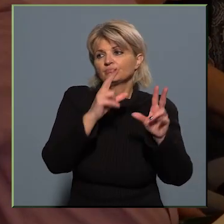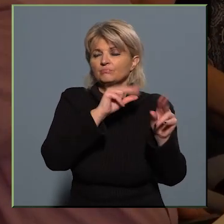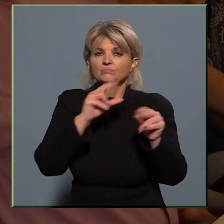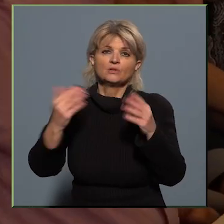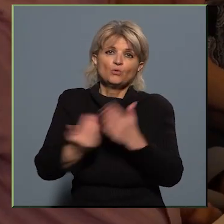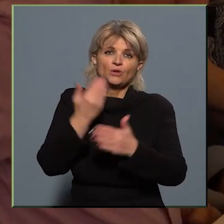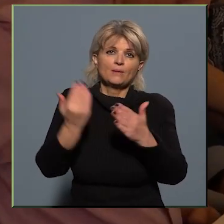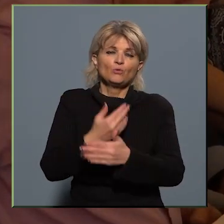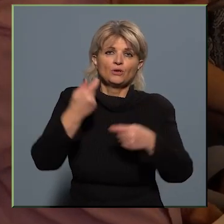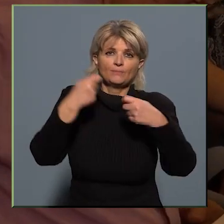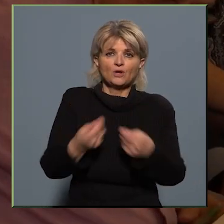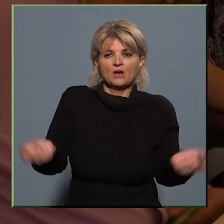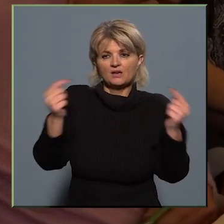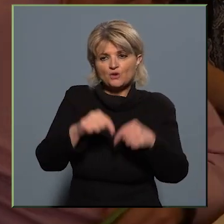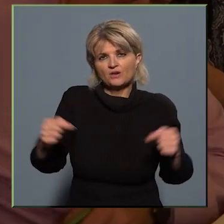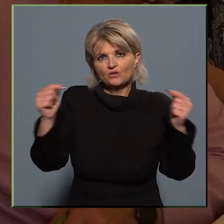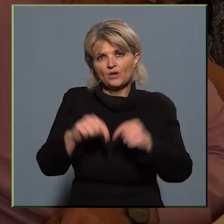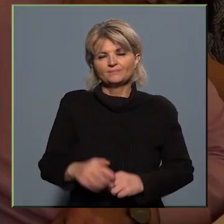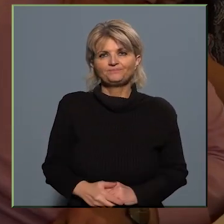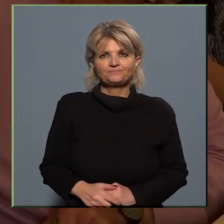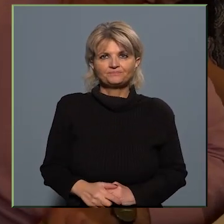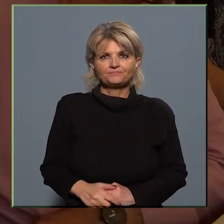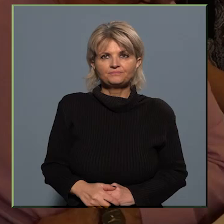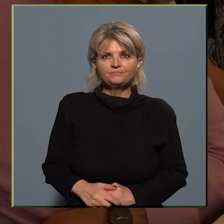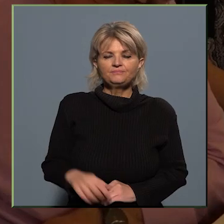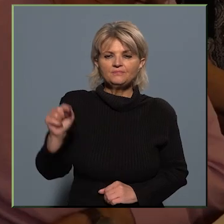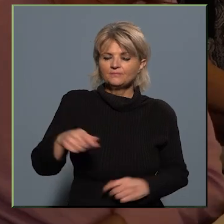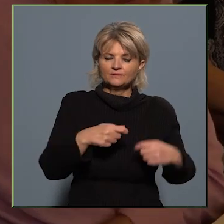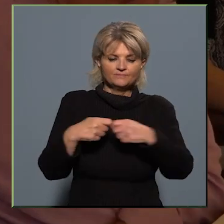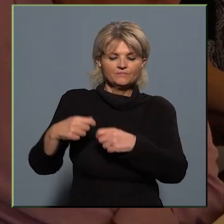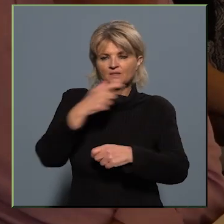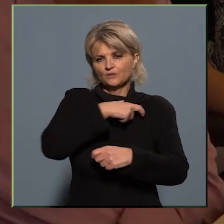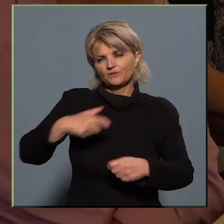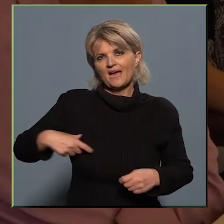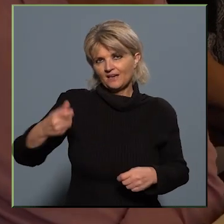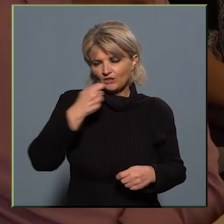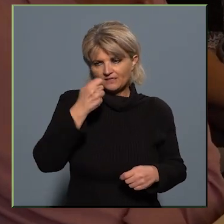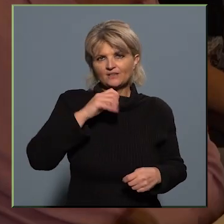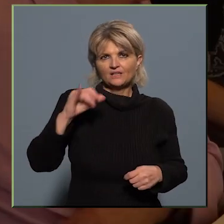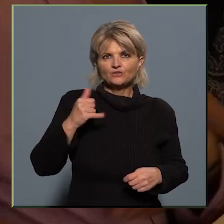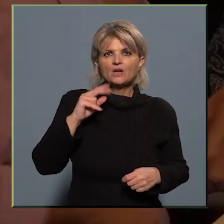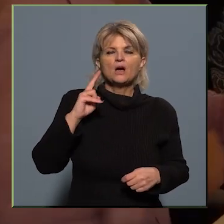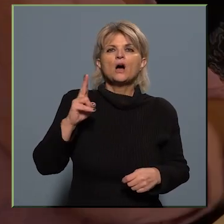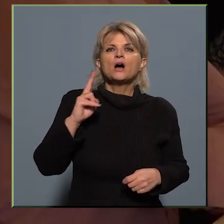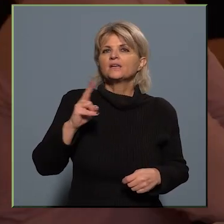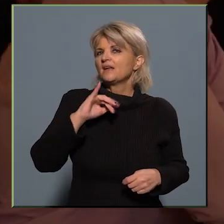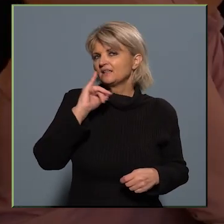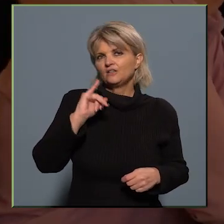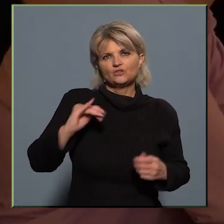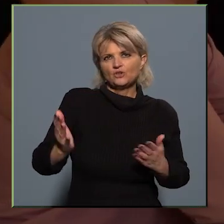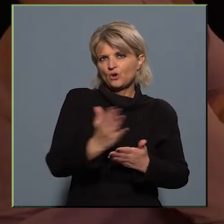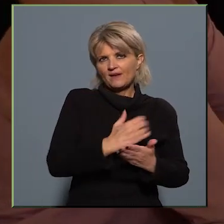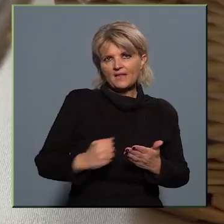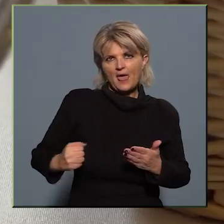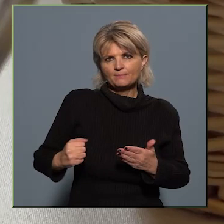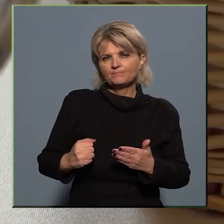mindig újabb tagokkal bővül a klubköre. Ebbe a klubba szociális étkeztetés is folytatódik, folytatunk, tehát aki nem rendelkezik jövedelemmel.